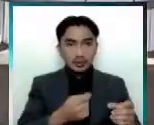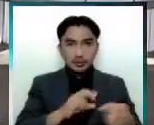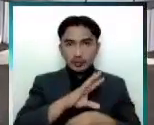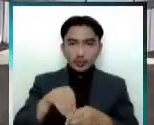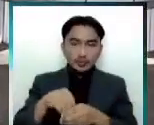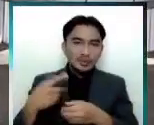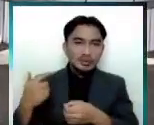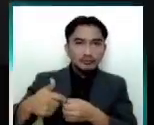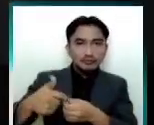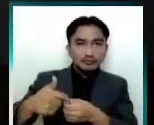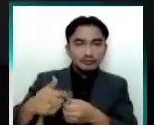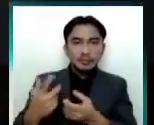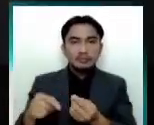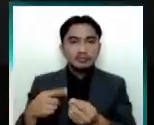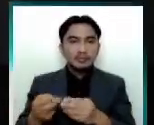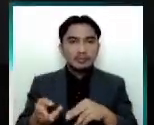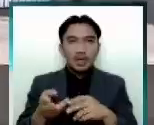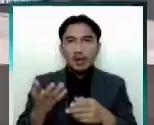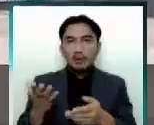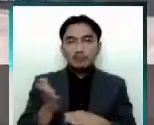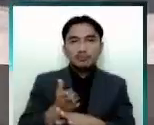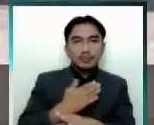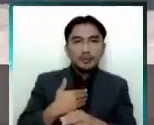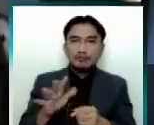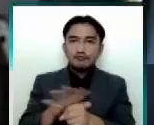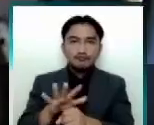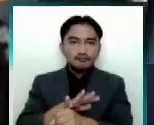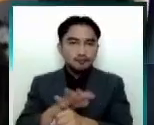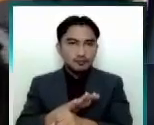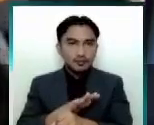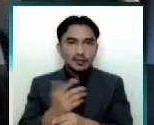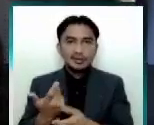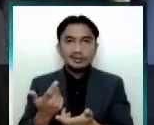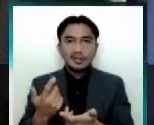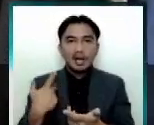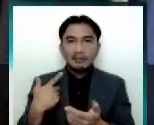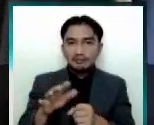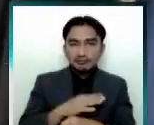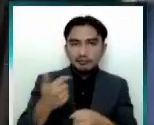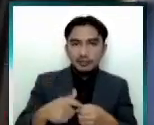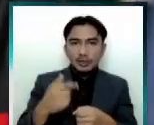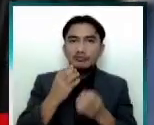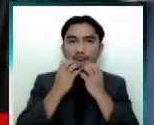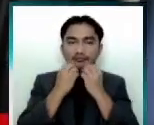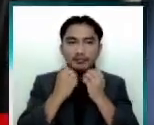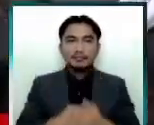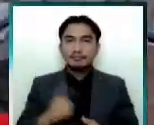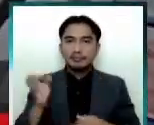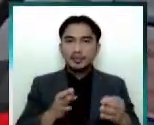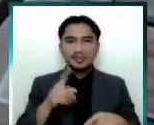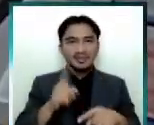sa presyo ng diesel. Gustuhin man daw niya mag-full tank para makatipid. Wala po tayong pang-full tank. Hindi kaya sa hirap ng